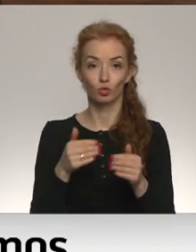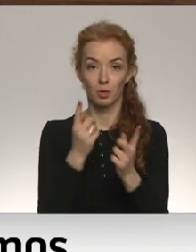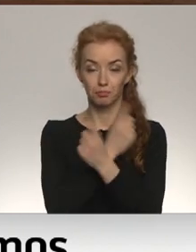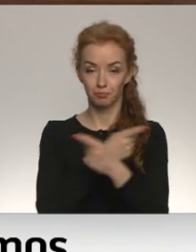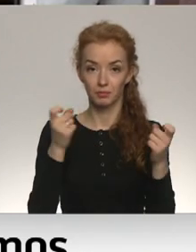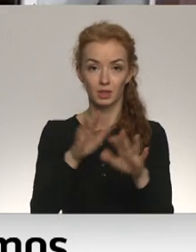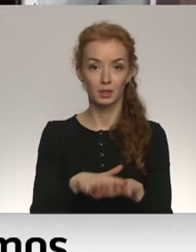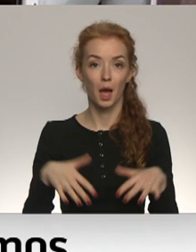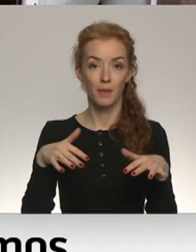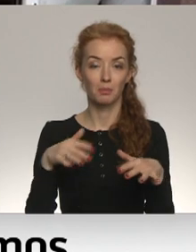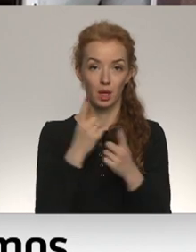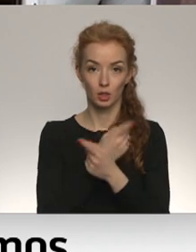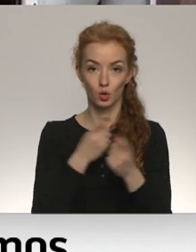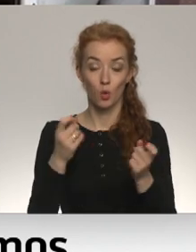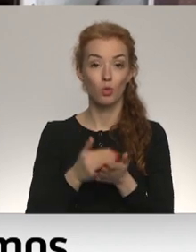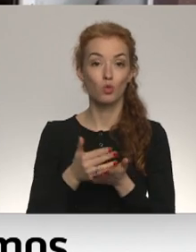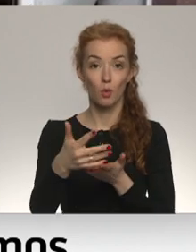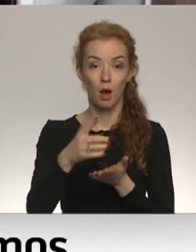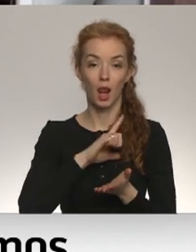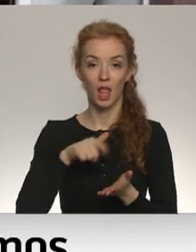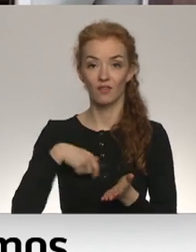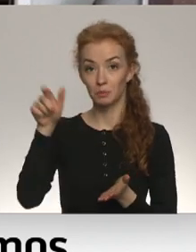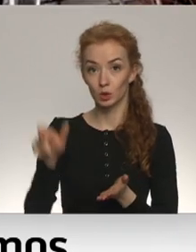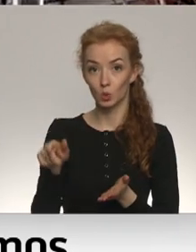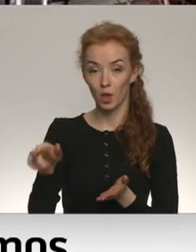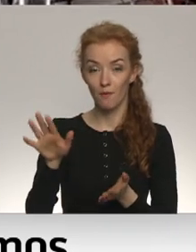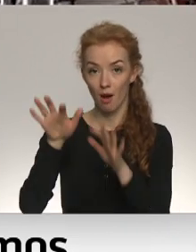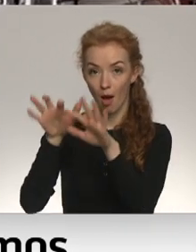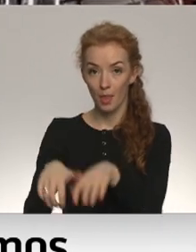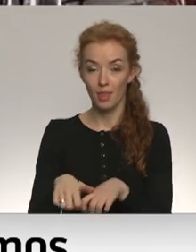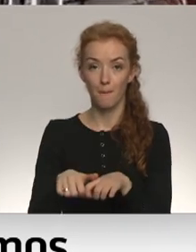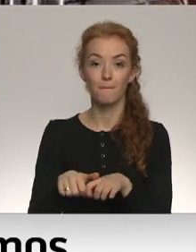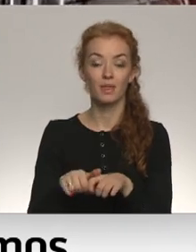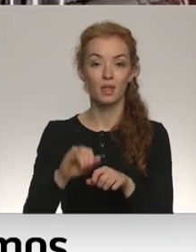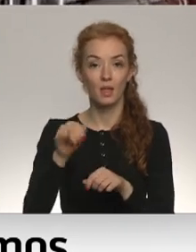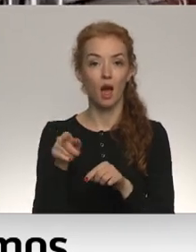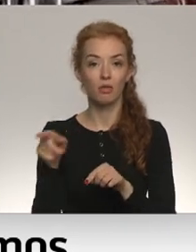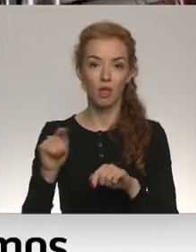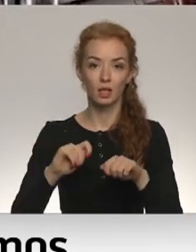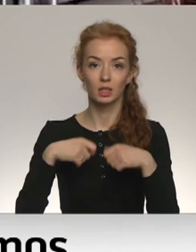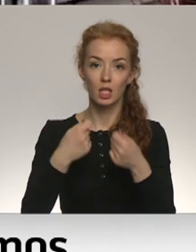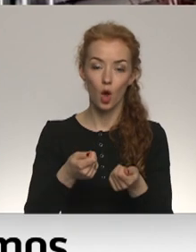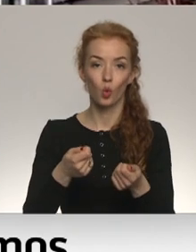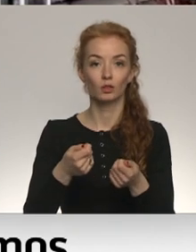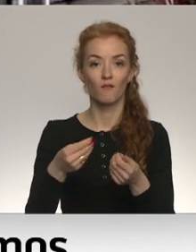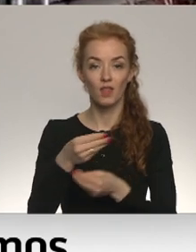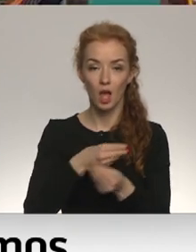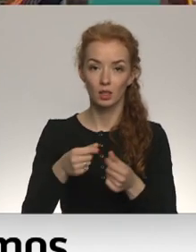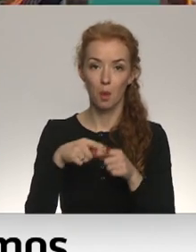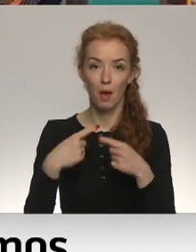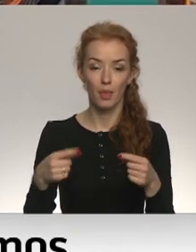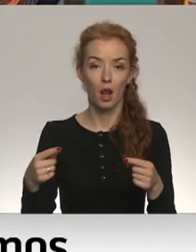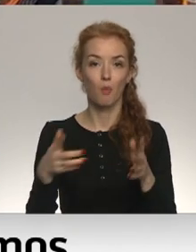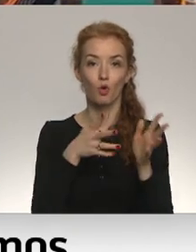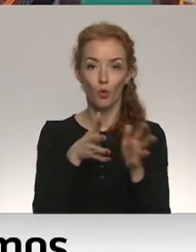Saeimas paziņojumu. Turpmāk likums noteica, ka Latvijas pilsonība varēs atņemt personai, ja tā sniegusi būtisku finansiālu, materiālu,